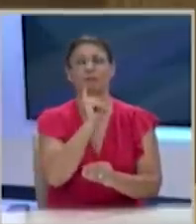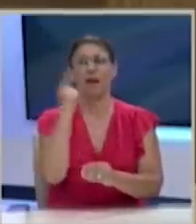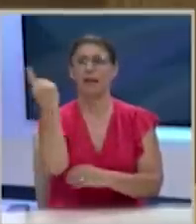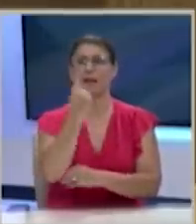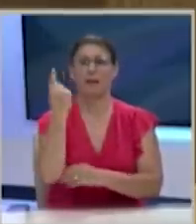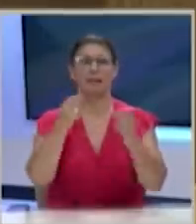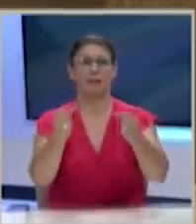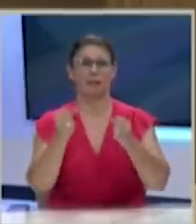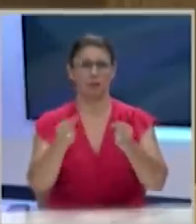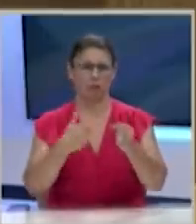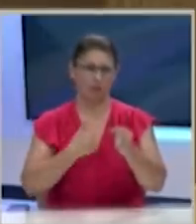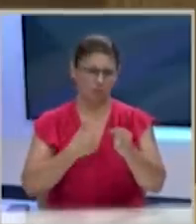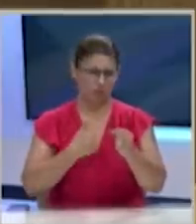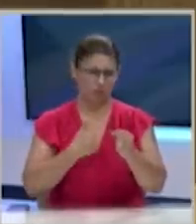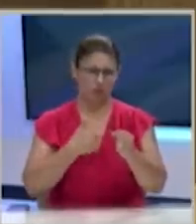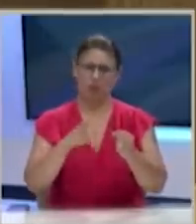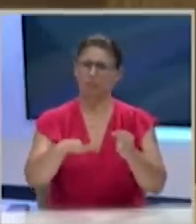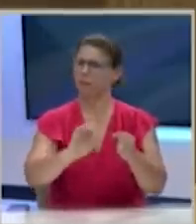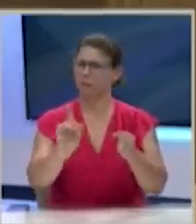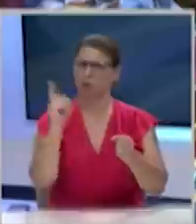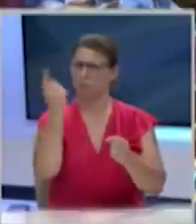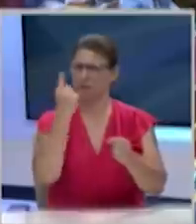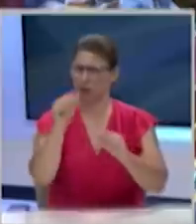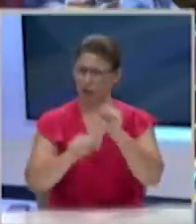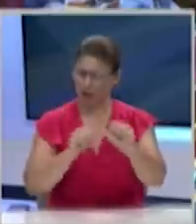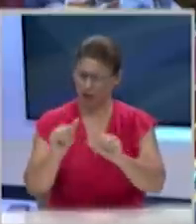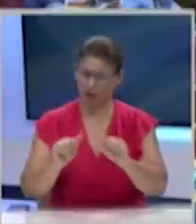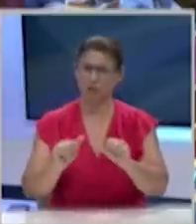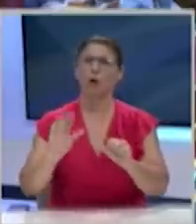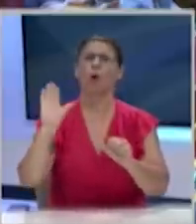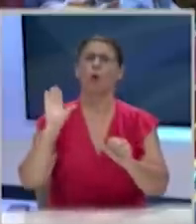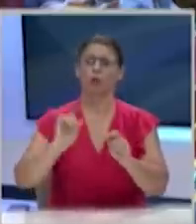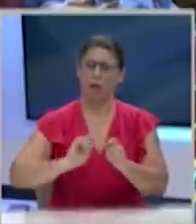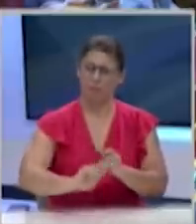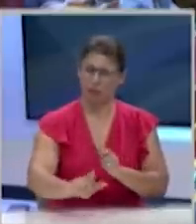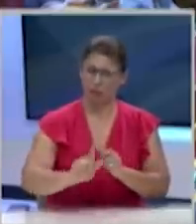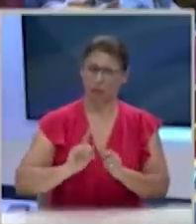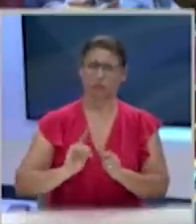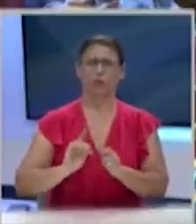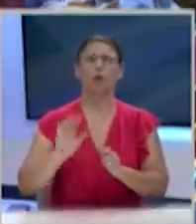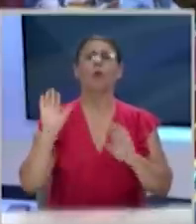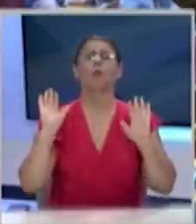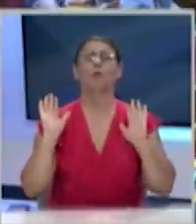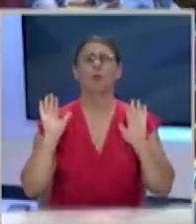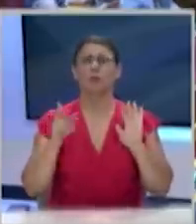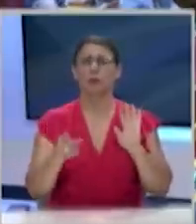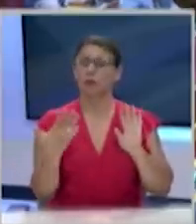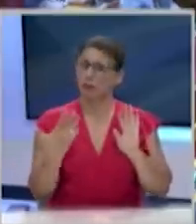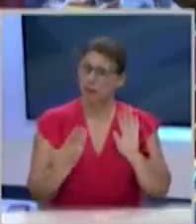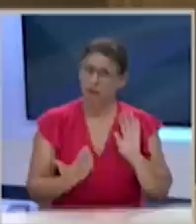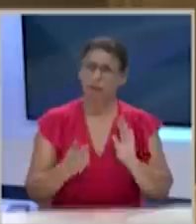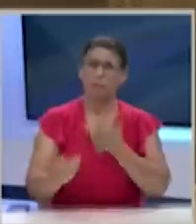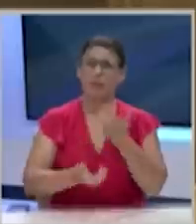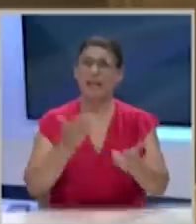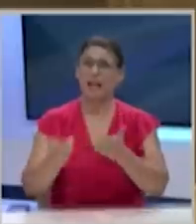εμείς δεν υποτιμάμε ούτε τις περιβαλλοντικές αλλαγές, ούτε τους εμπρισμούς, ούτε ακόμα και το γεγονός ότι οι πυρκαγιές